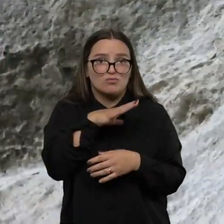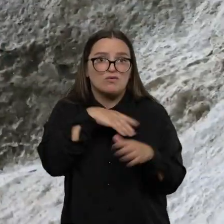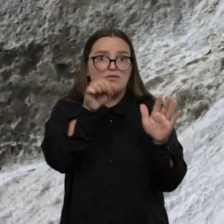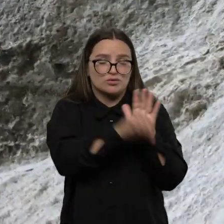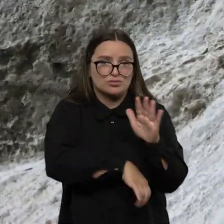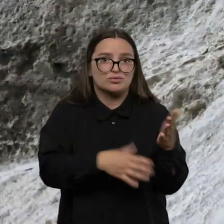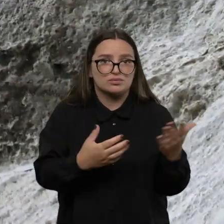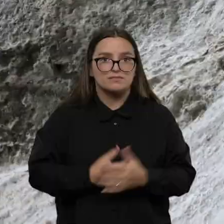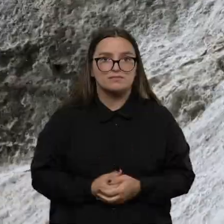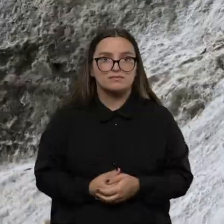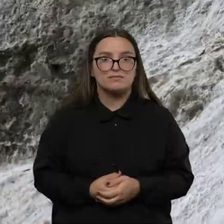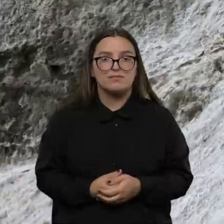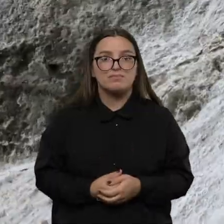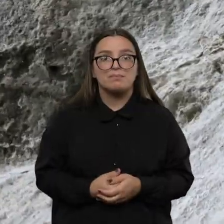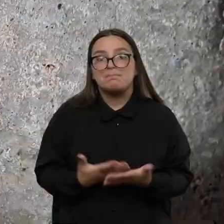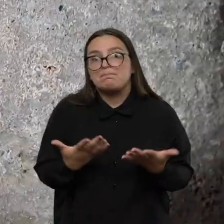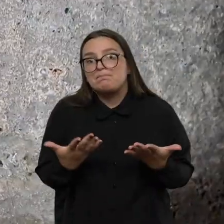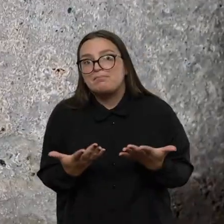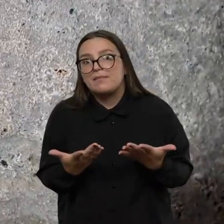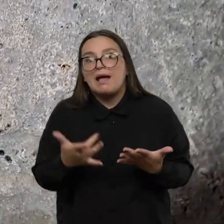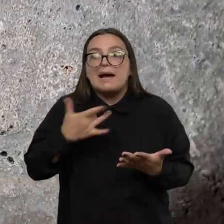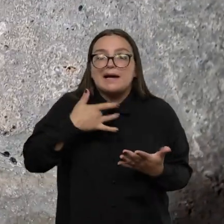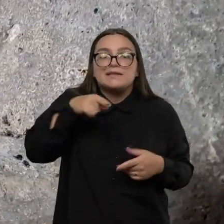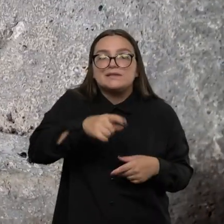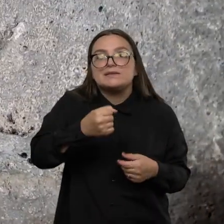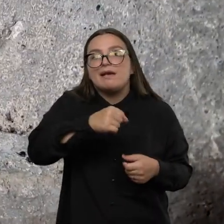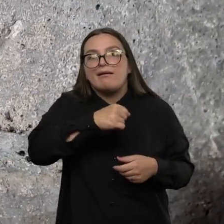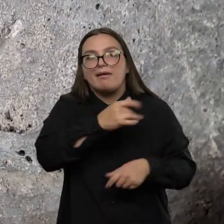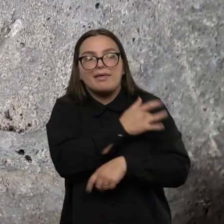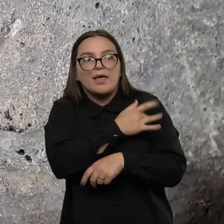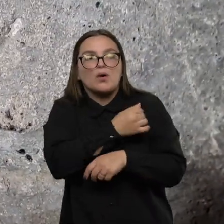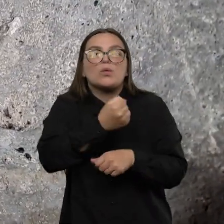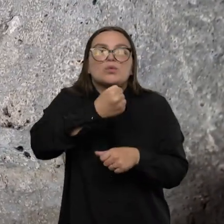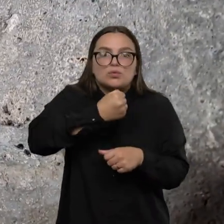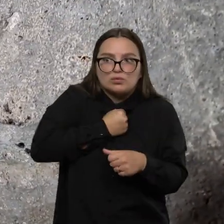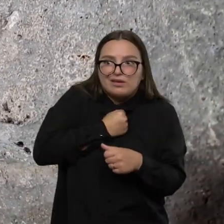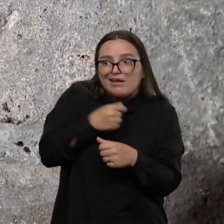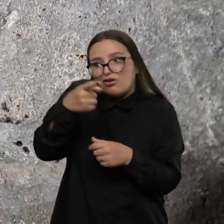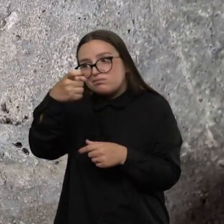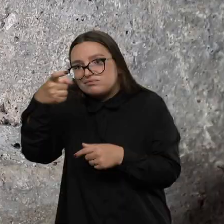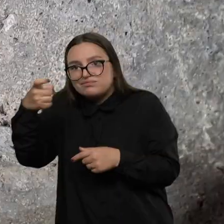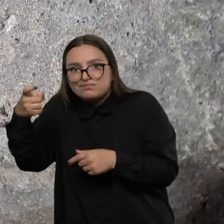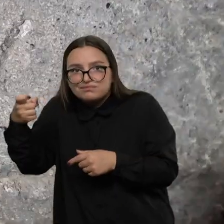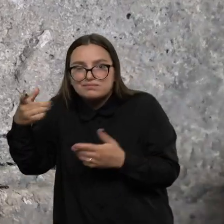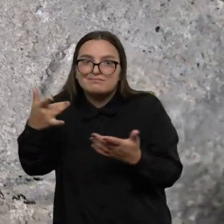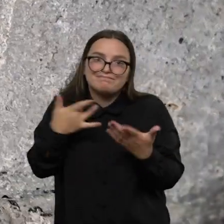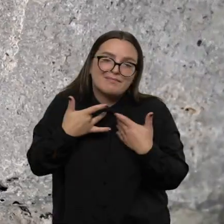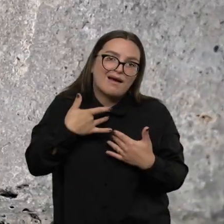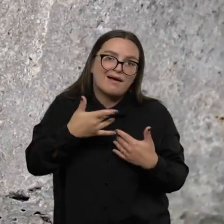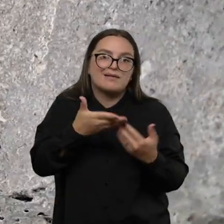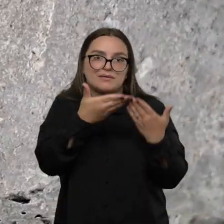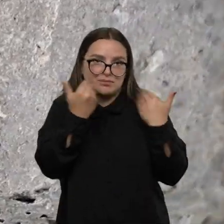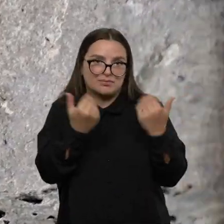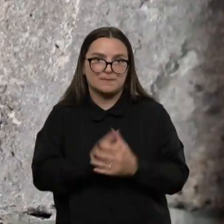Na, negali žinoti. Galbūt jis turėjo jėgų, kad ir sužeistas, atvežtas pasirašyti, galbūt ir ne. Kas